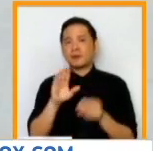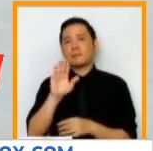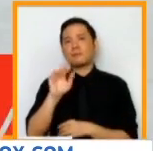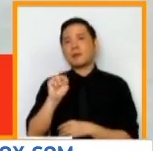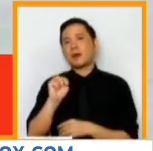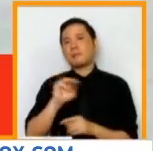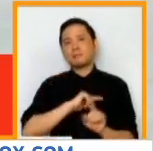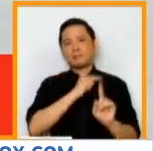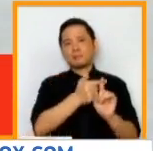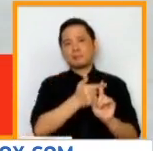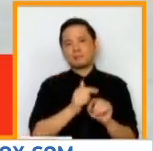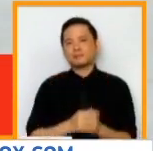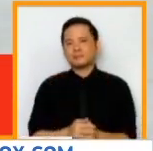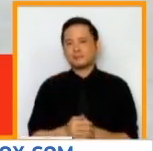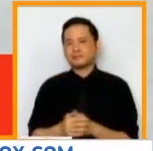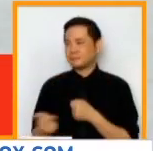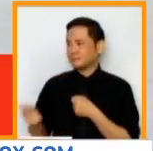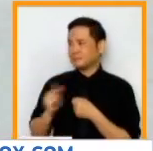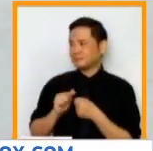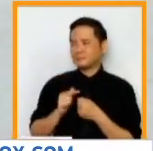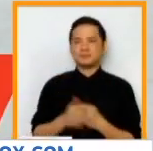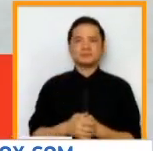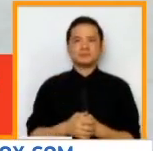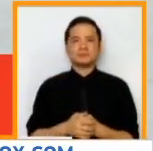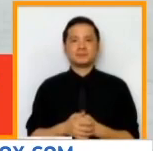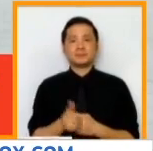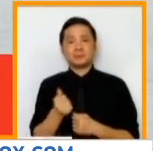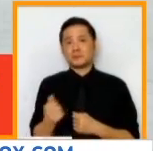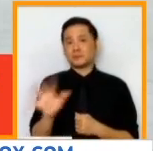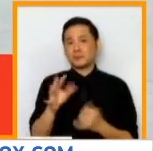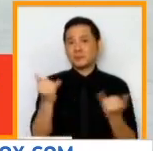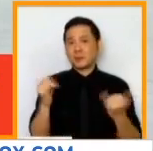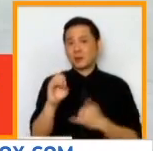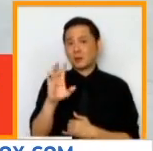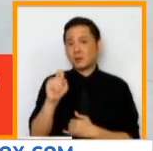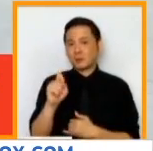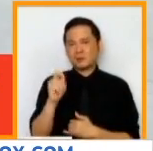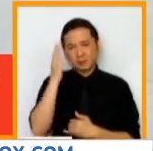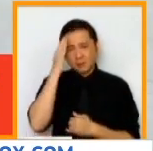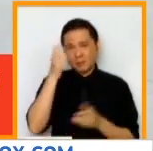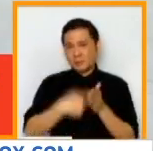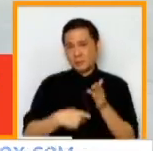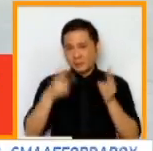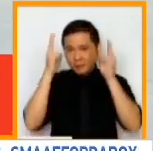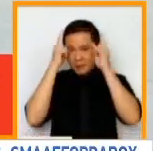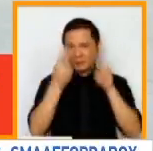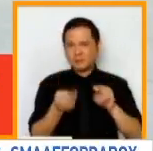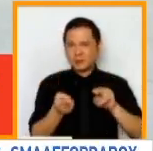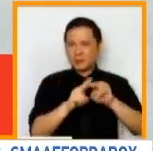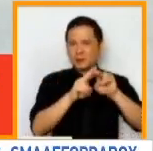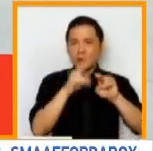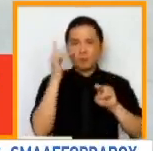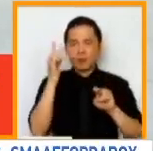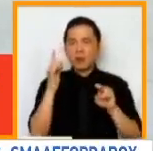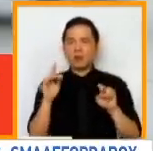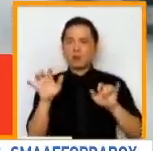Susan, good morning. Ngayong Oktubre, gumalaw yung presyo ng mga gulay dahil sa pinagsamang epekto ng tag-ulan, pati ng